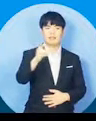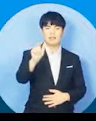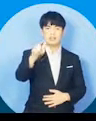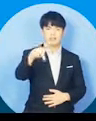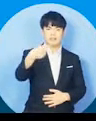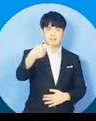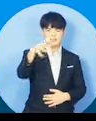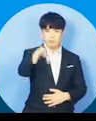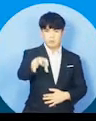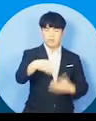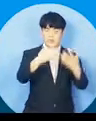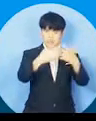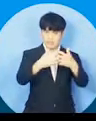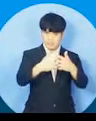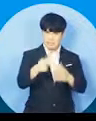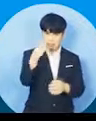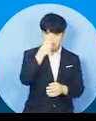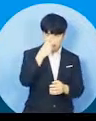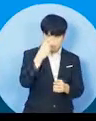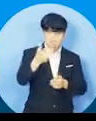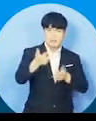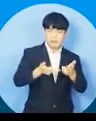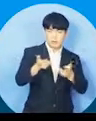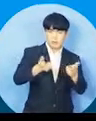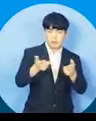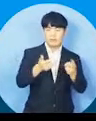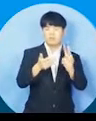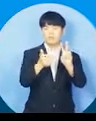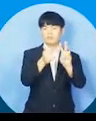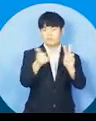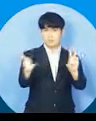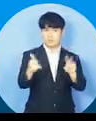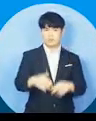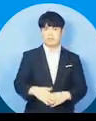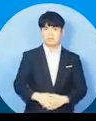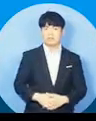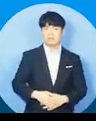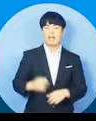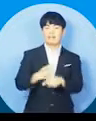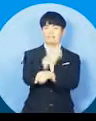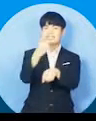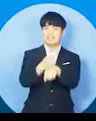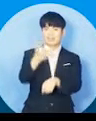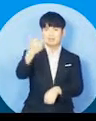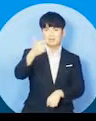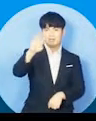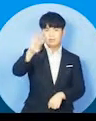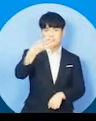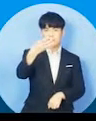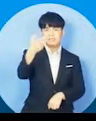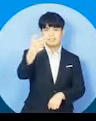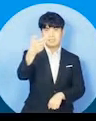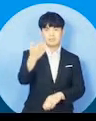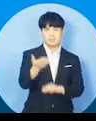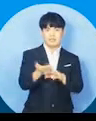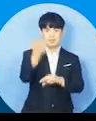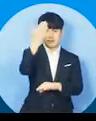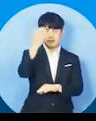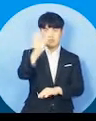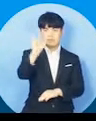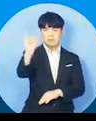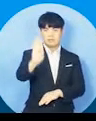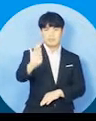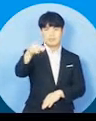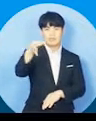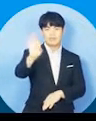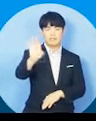하이테크에서 플라스틱 사출 성형기 조작원 2명을 모집합니다. 임금은 시급 6,470원 이상이며 근무지는 천안시